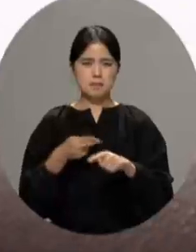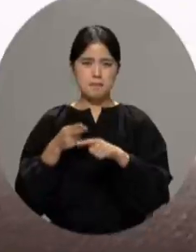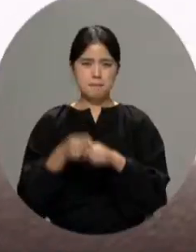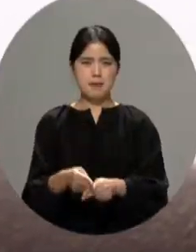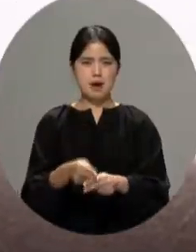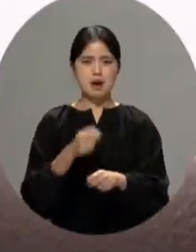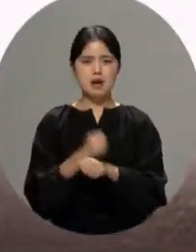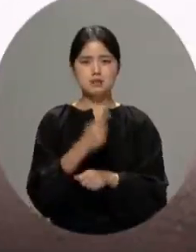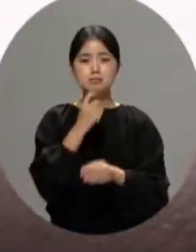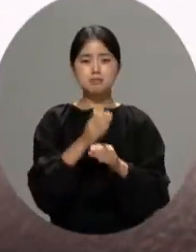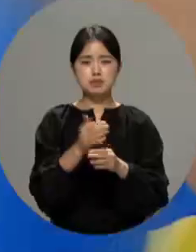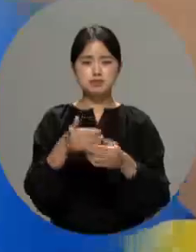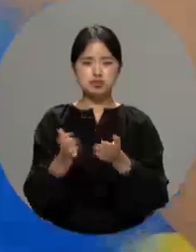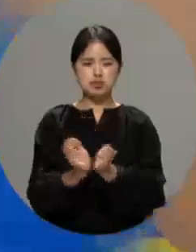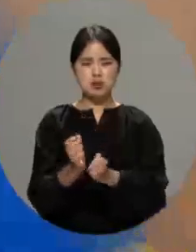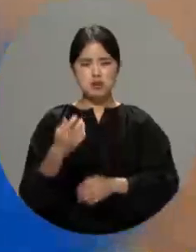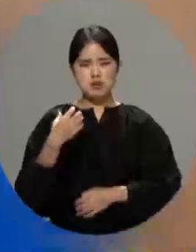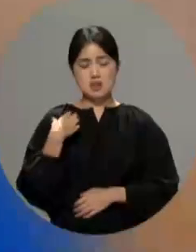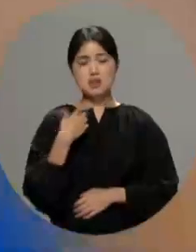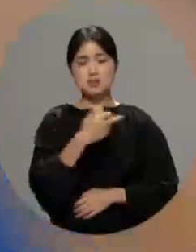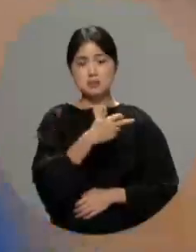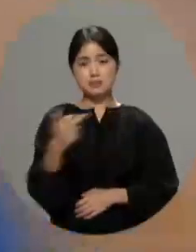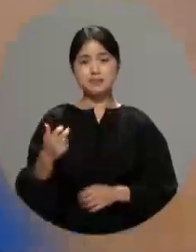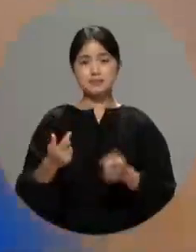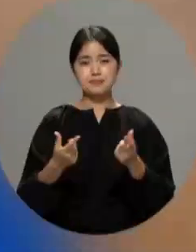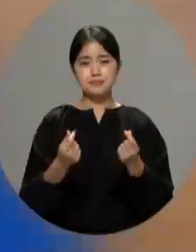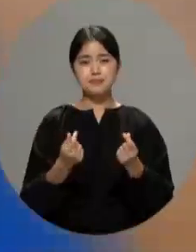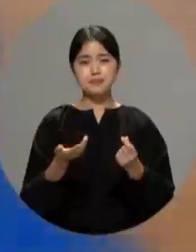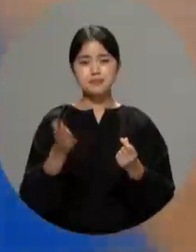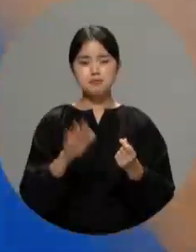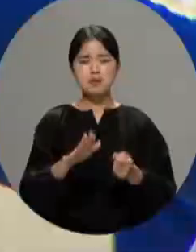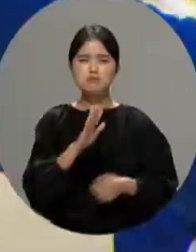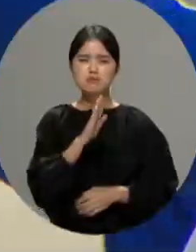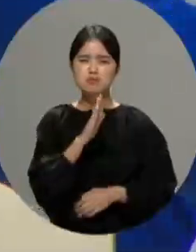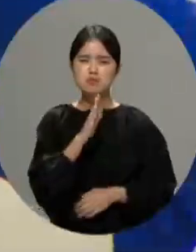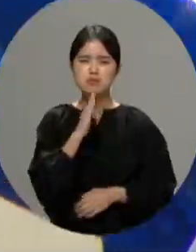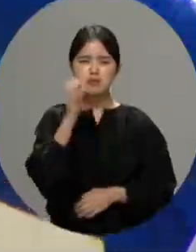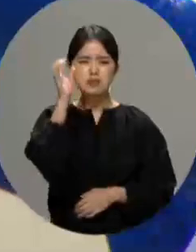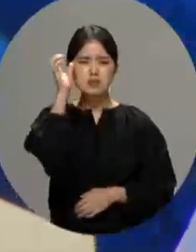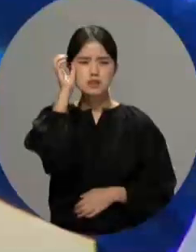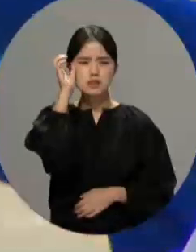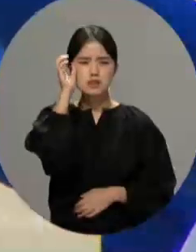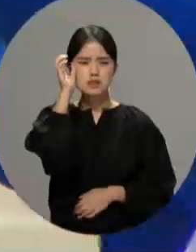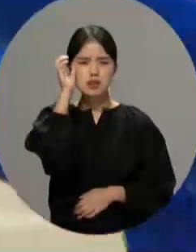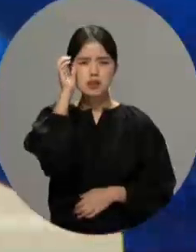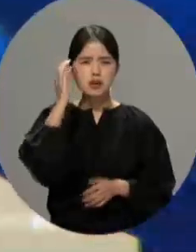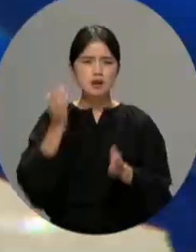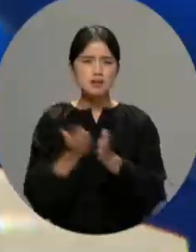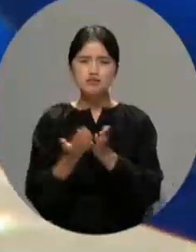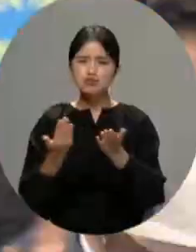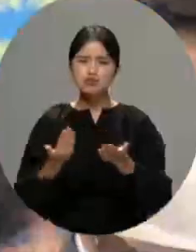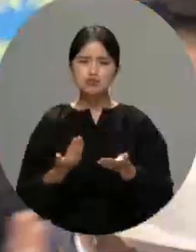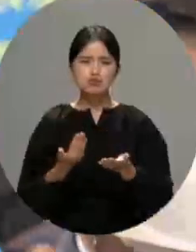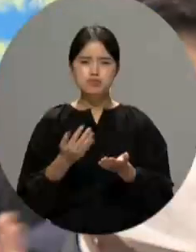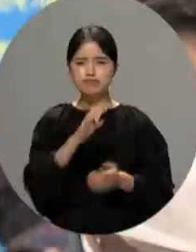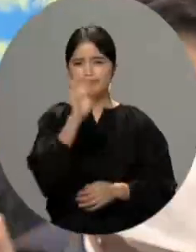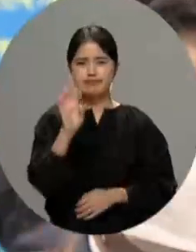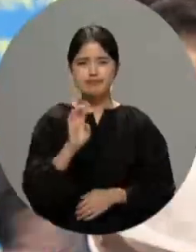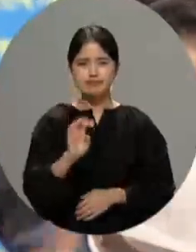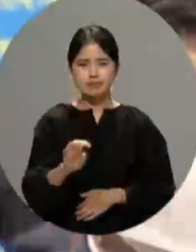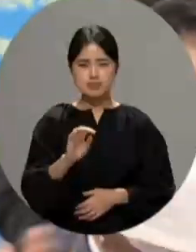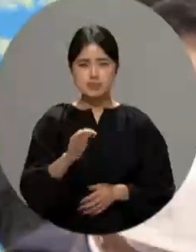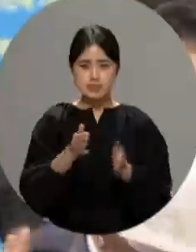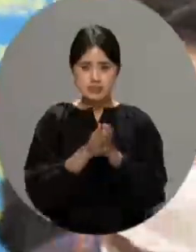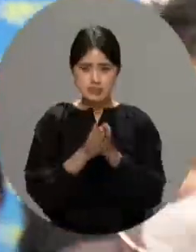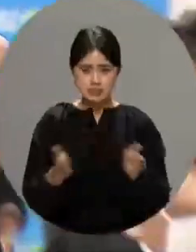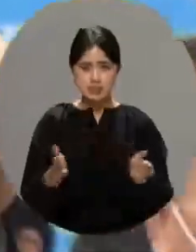민주당의 역할론과 책임론이 막중할 수밖에 없지만 실제로 기대에 부응하는지는 의문입니다. 임기가 시작된